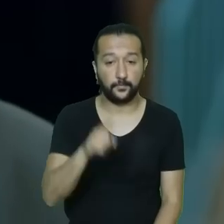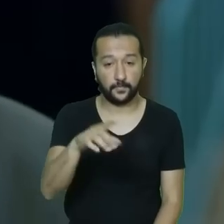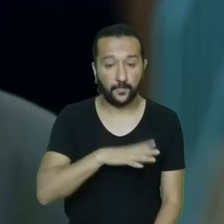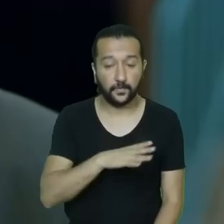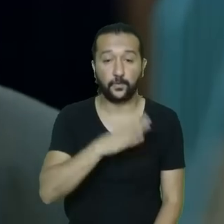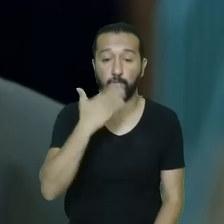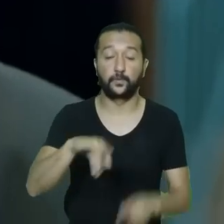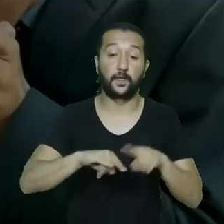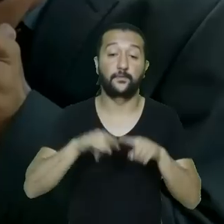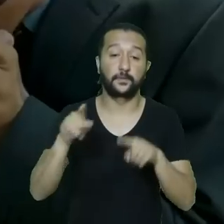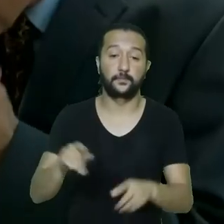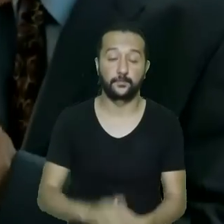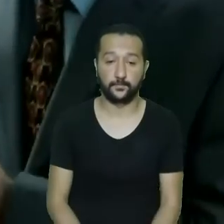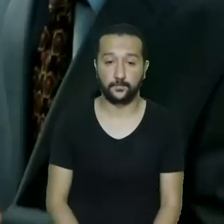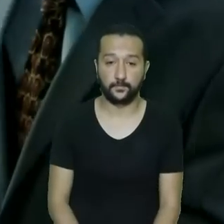Vas yoksa hafize.